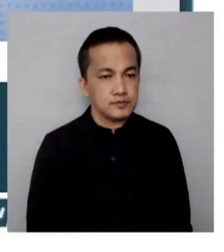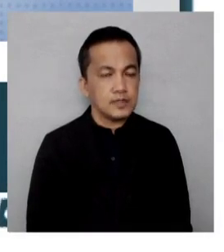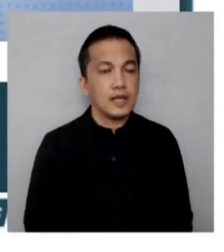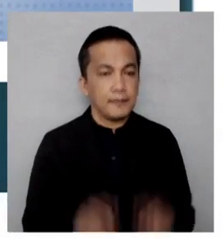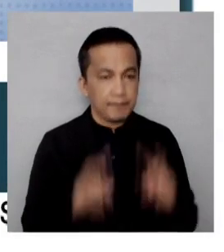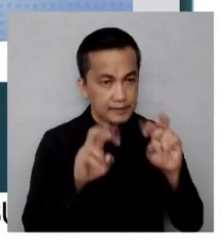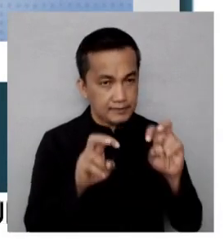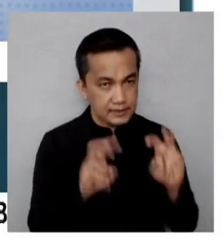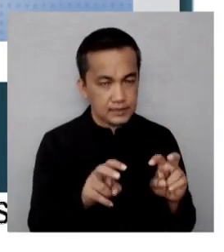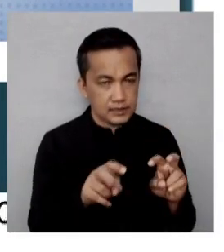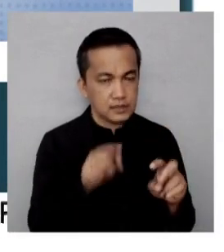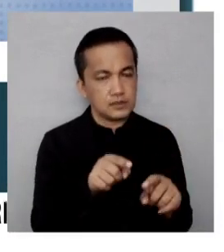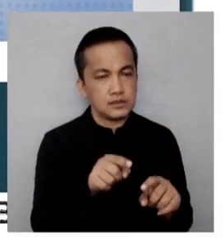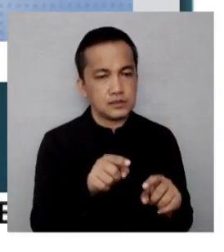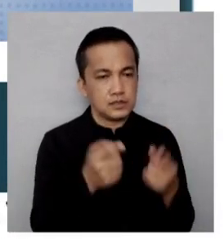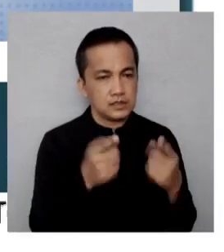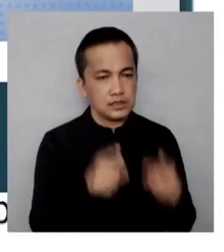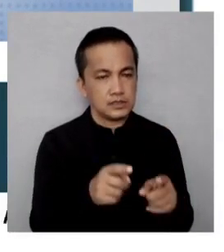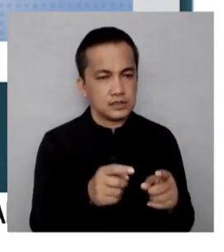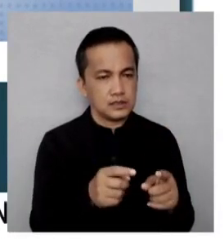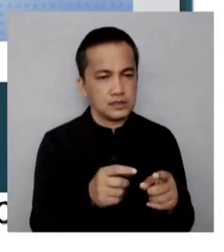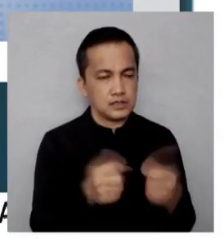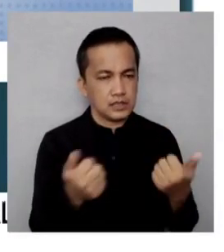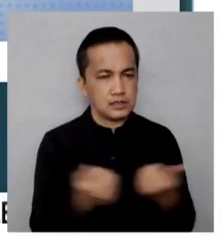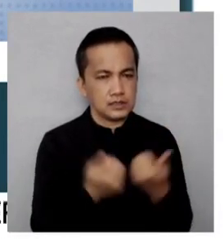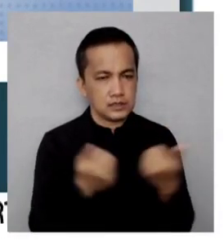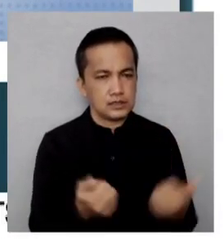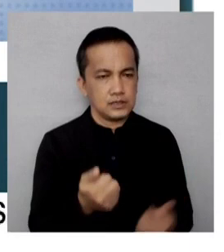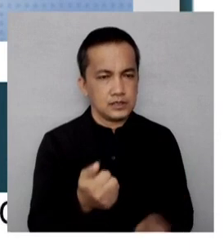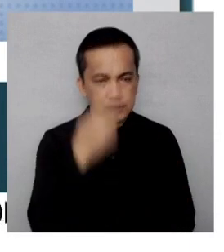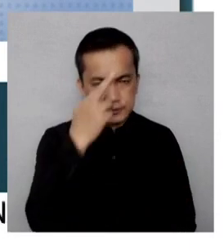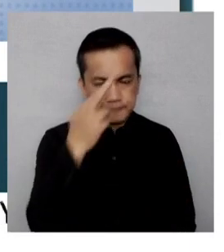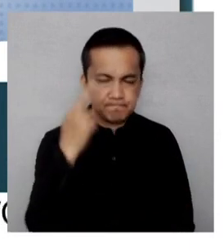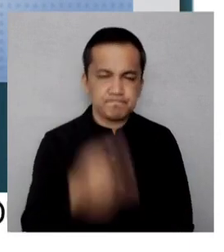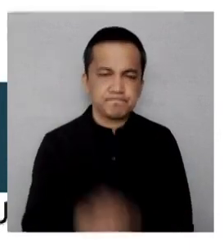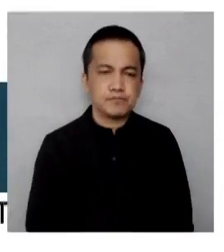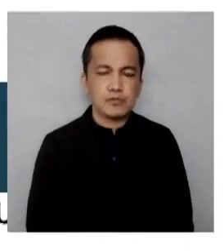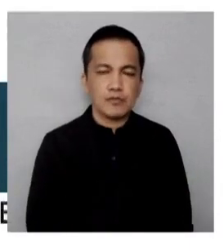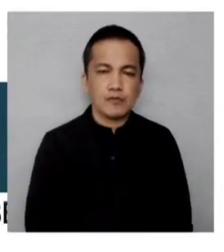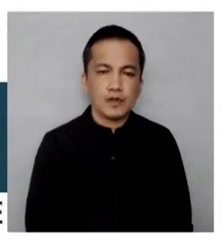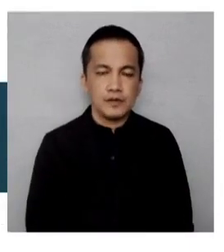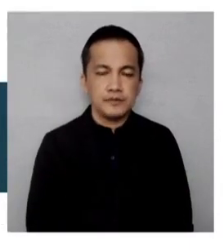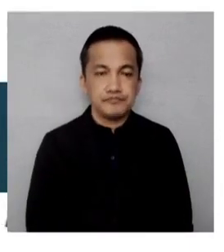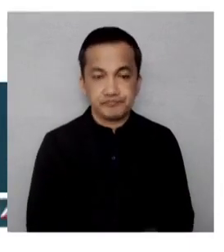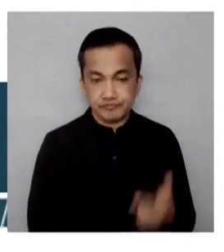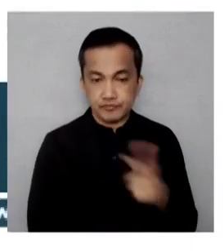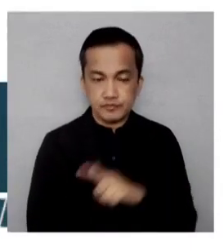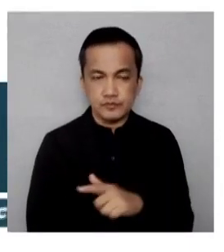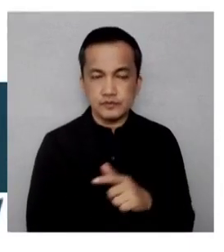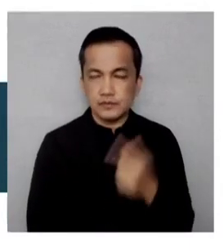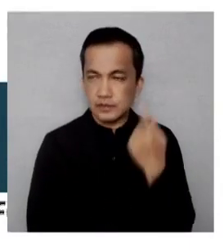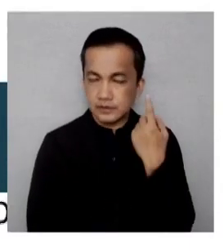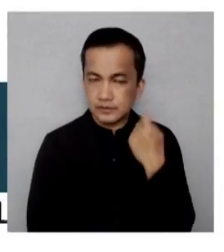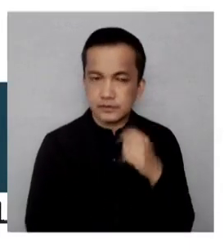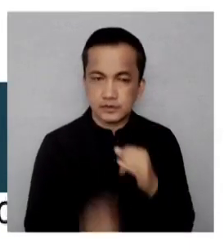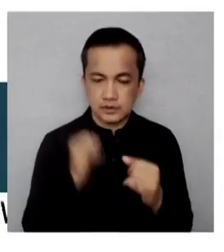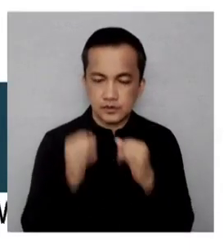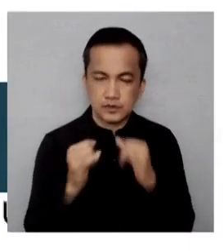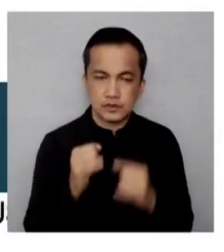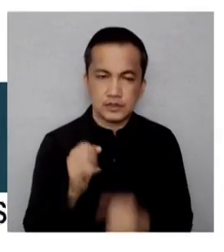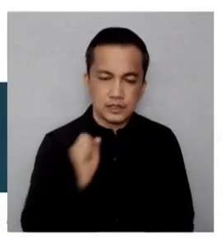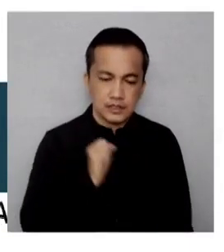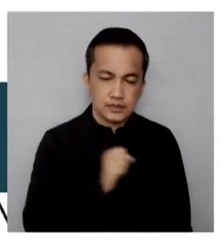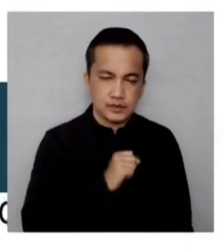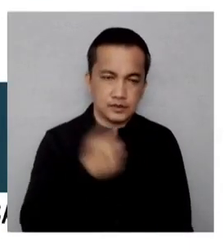pag-imbestiga dito sa nangyaring insidente ito sa Rizal. Noong nakaraang araw po, nakapanayam po namin si Senator Grace Poe, and she's